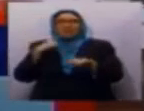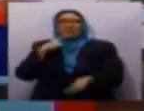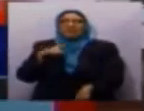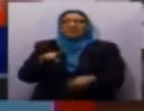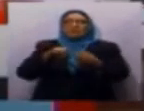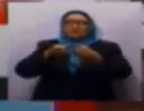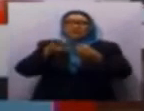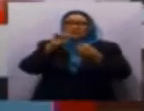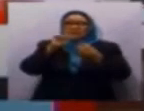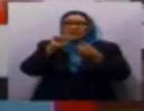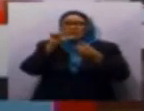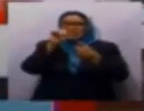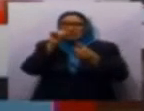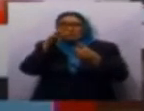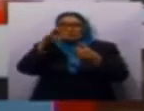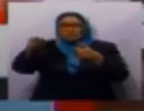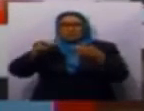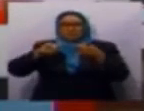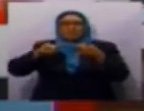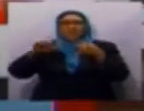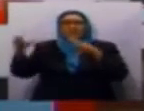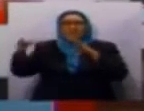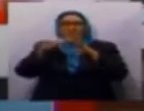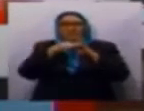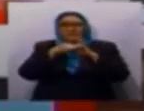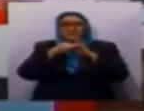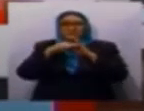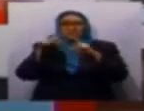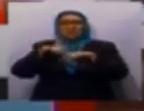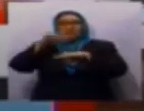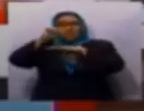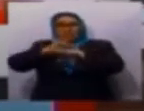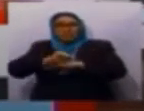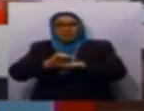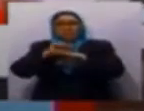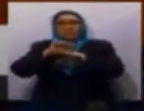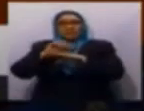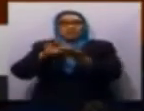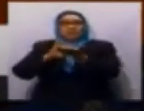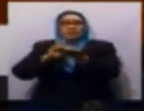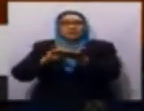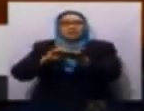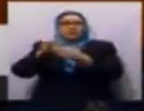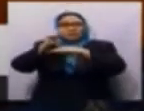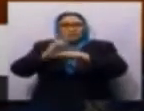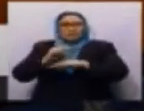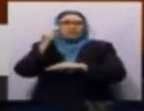Kasih Al-Kalam Malaysia dan Gabungan Pertubuhan Pengamal Perubatan Tradisional Melayu Malaysia.